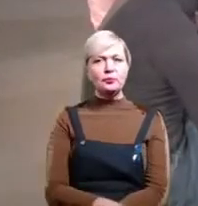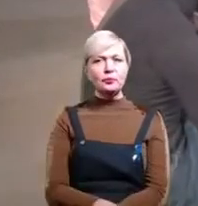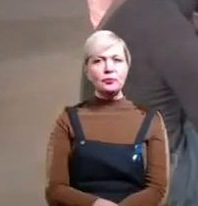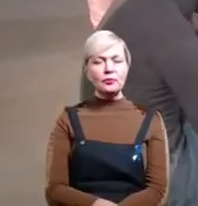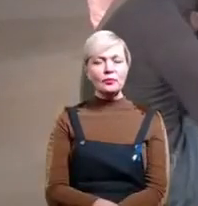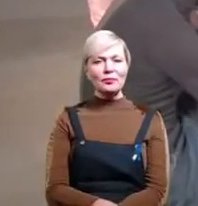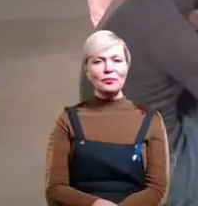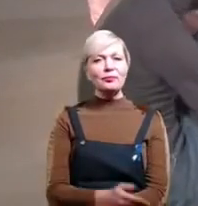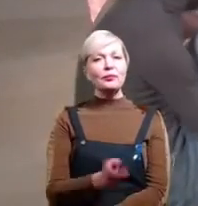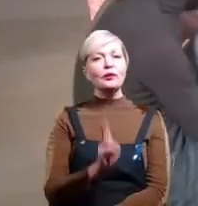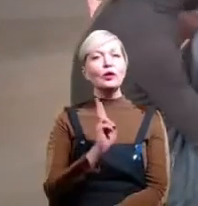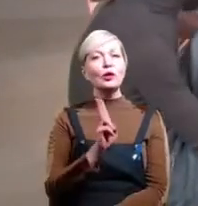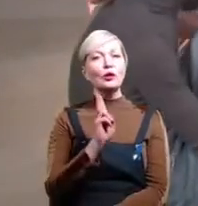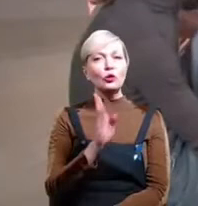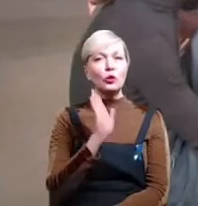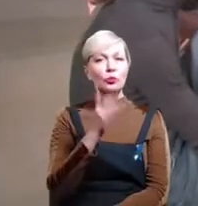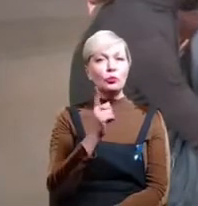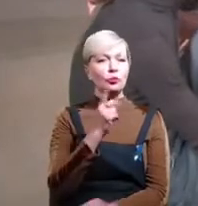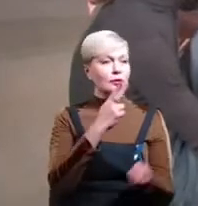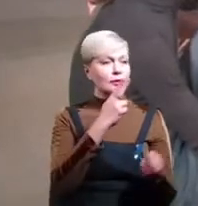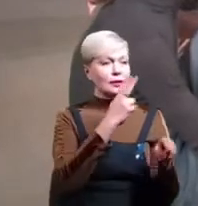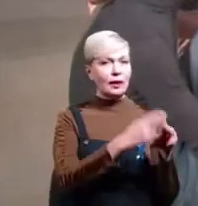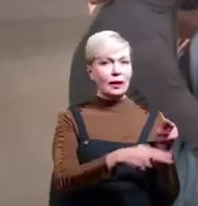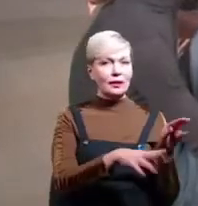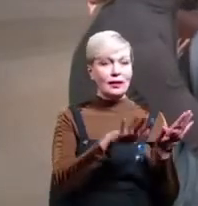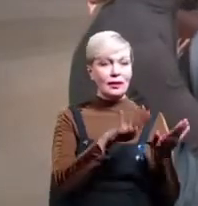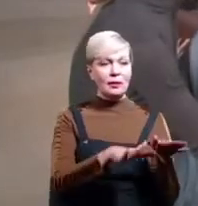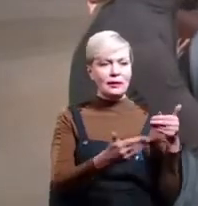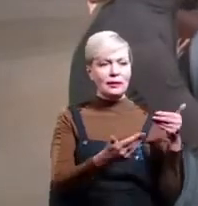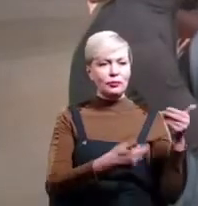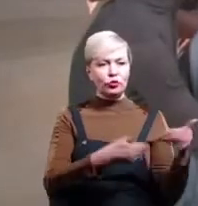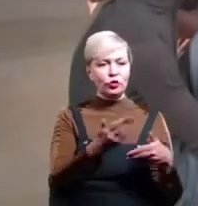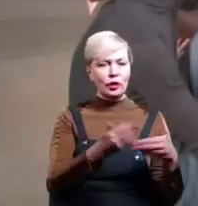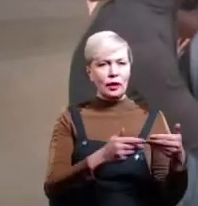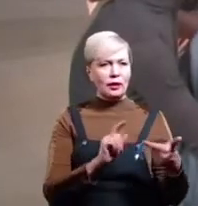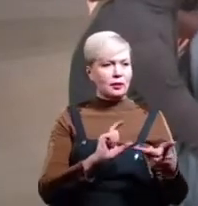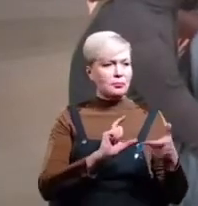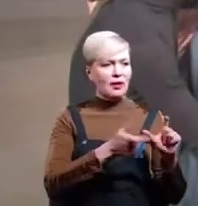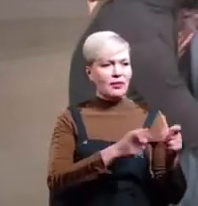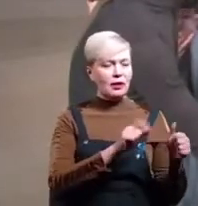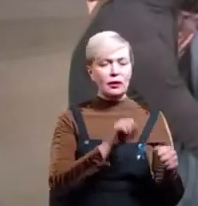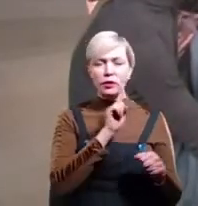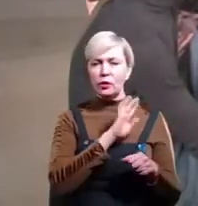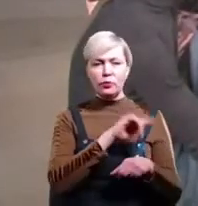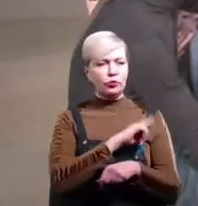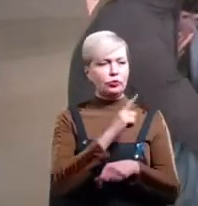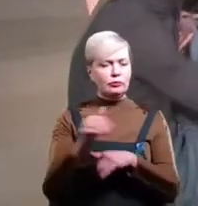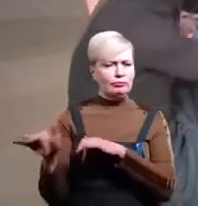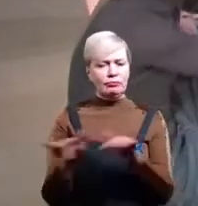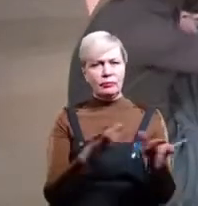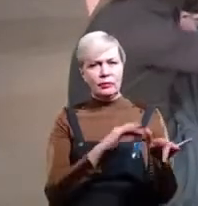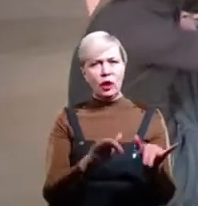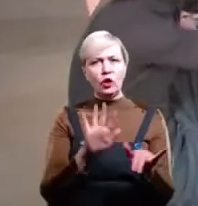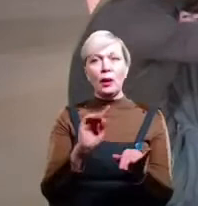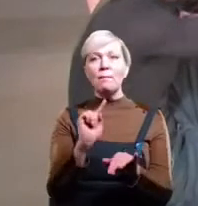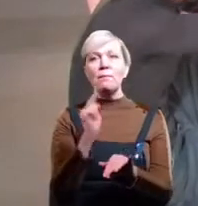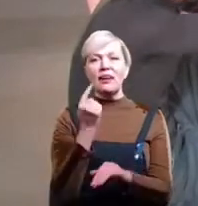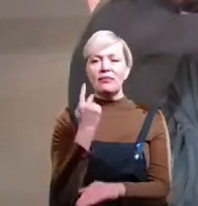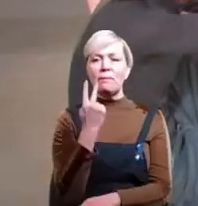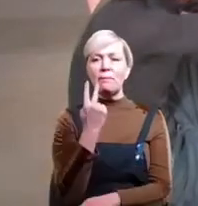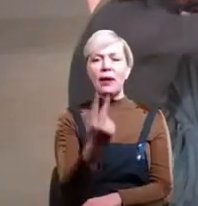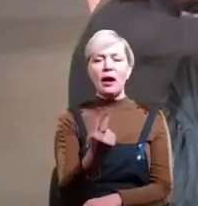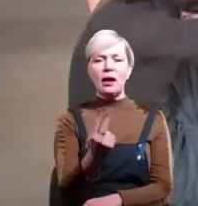Да, те, кто стоит крайне, там буквально на месте будет шагать и поворачиваться. Мы не будем двигаться сильно. То есть только первая пара солисты